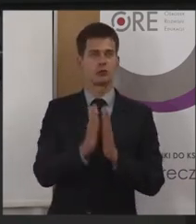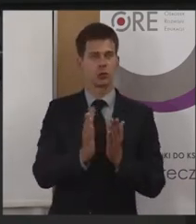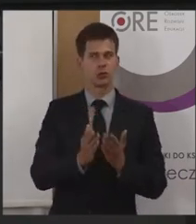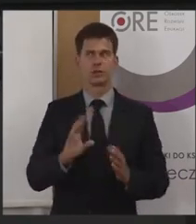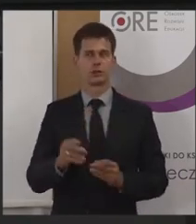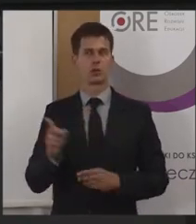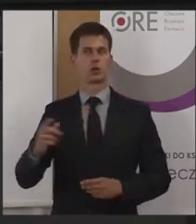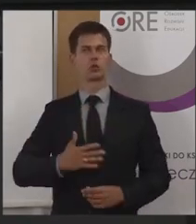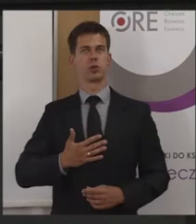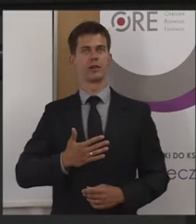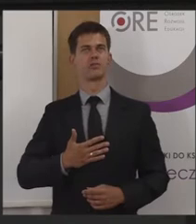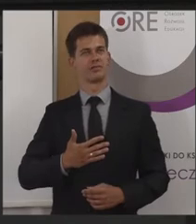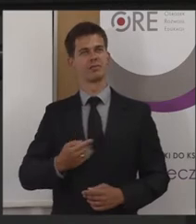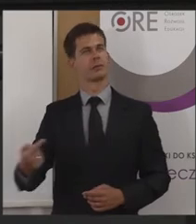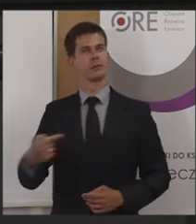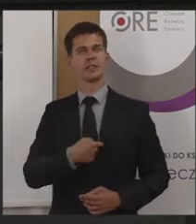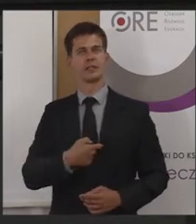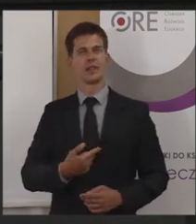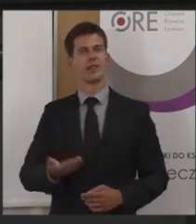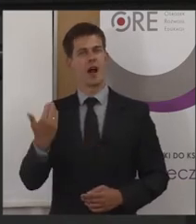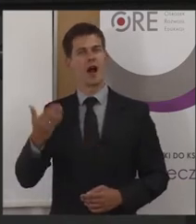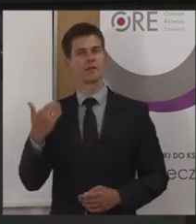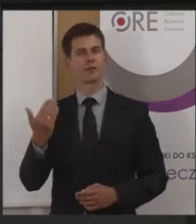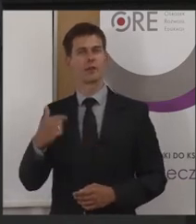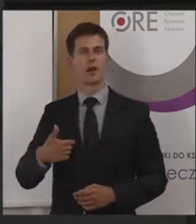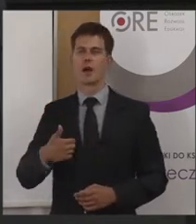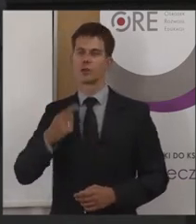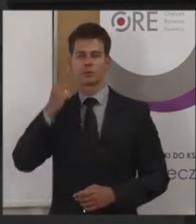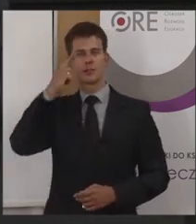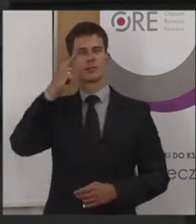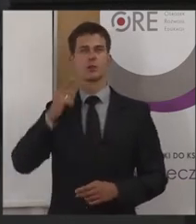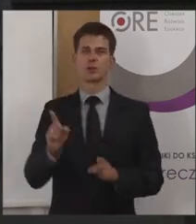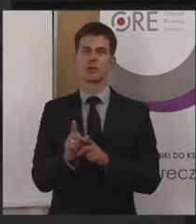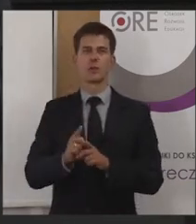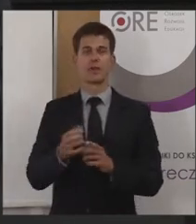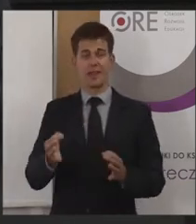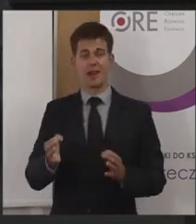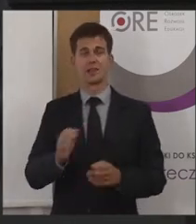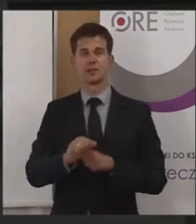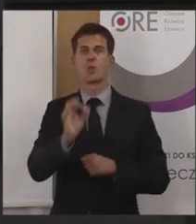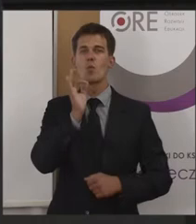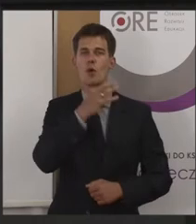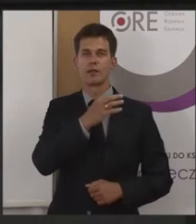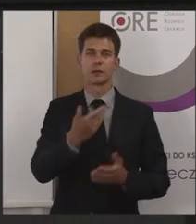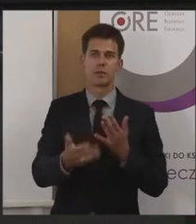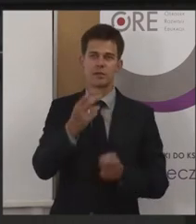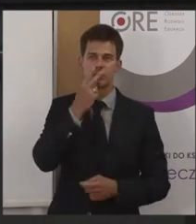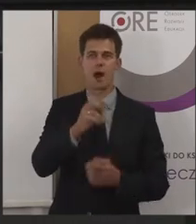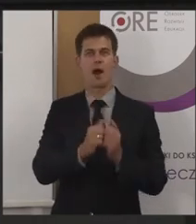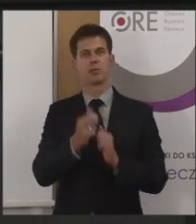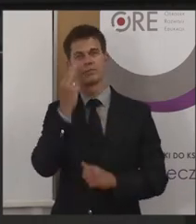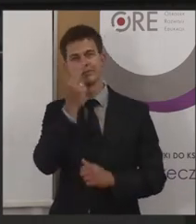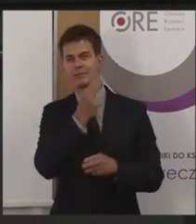sobie myślę o tych moich młodszych kolegach niewidomych, słabowidzących, ale także tych z innymi potrzebami